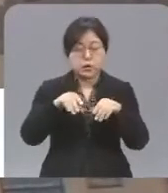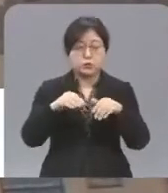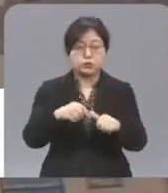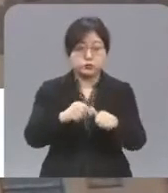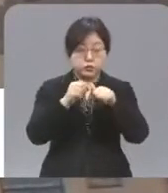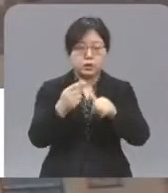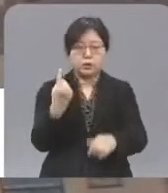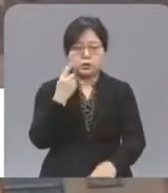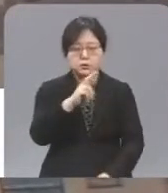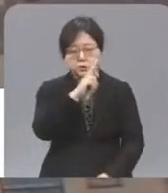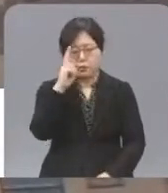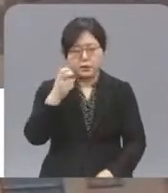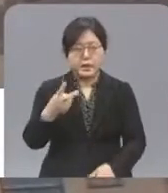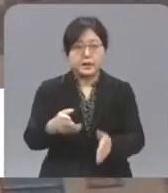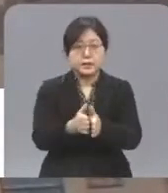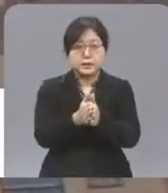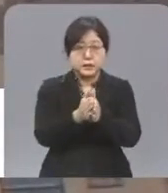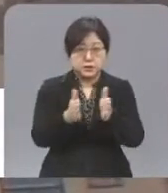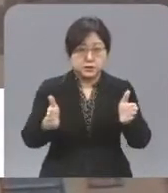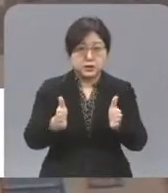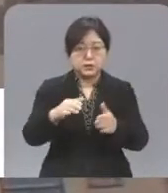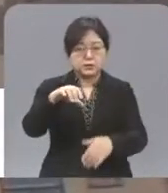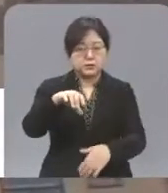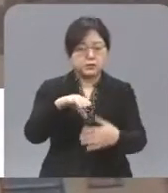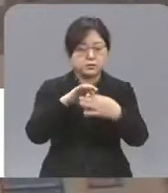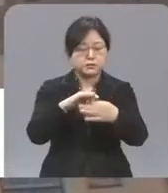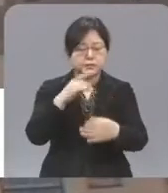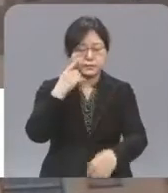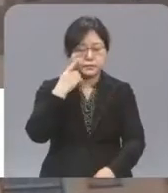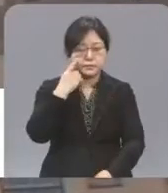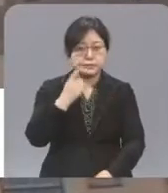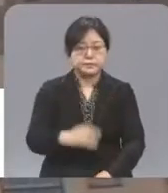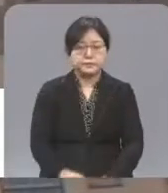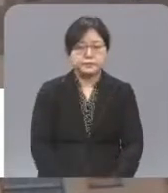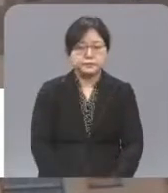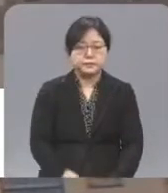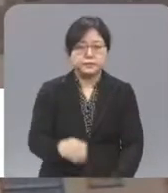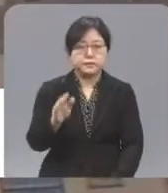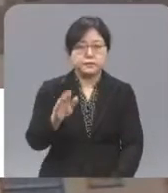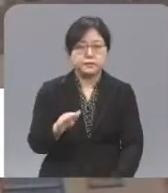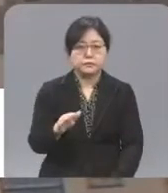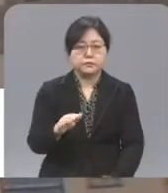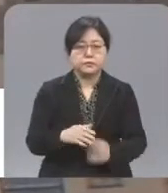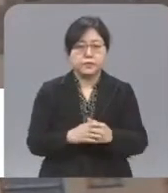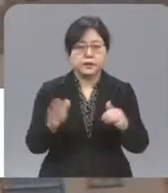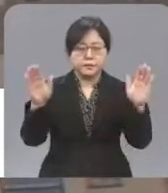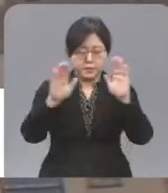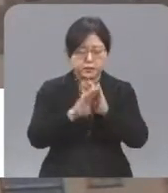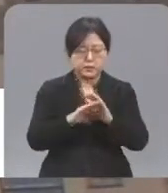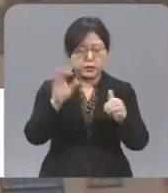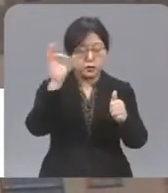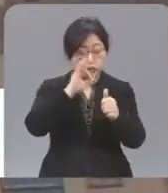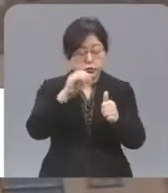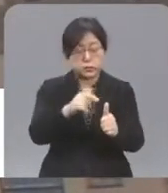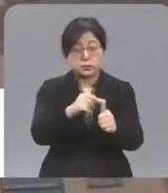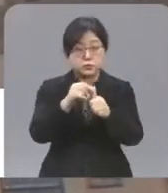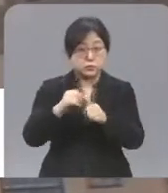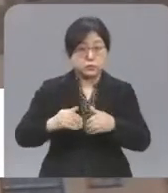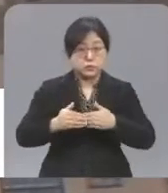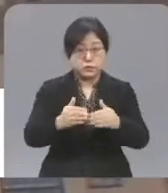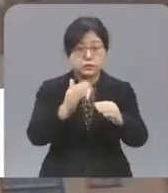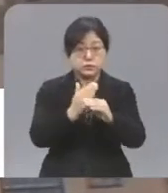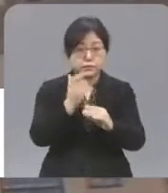오후 재개됐는데요. 취재 기자 연결해서 자세한 소식 들어보겠습니다. 손준수 기자, 밤사이 수색 구조 활동이